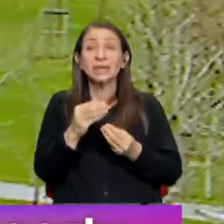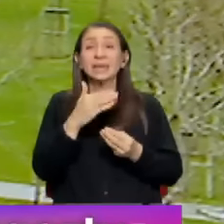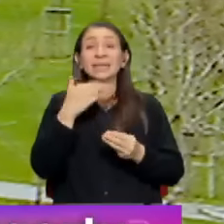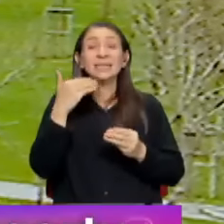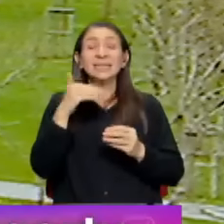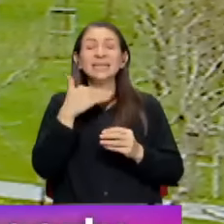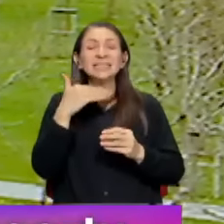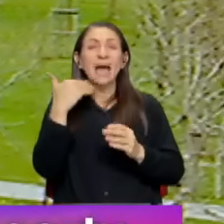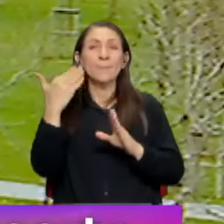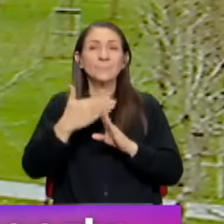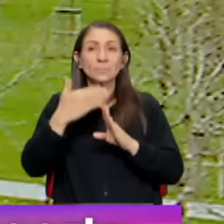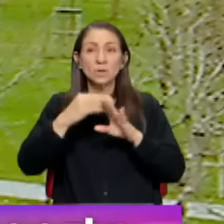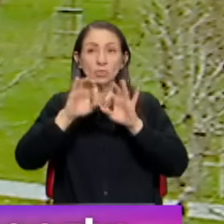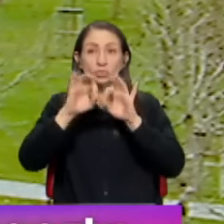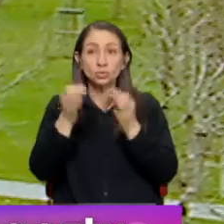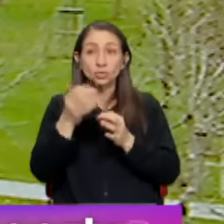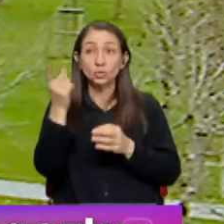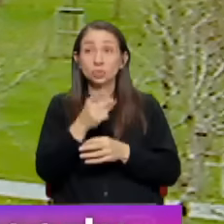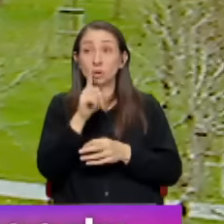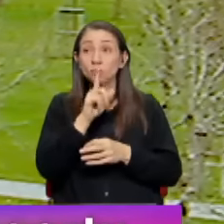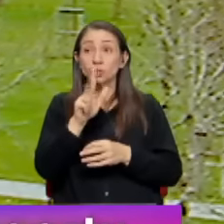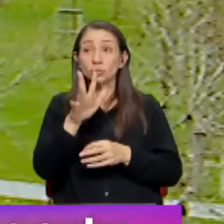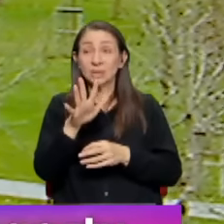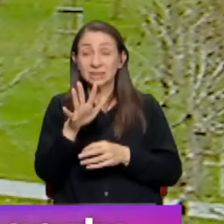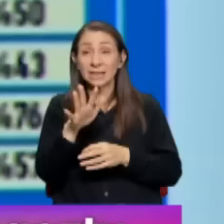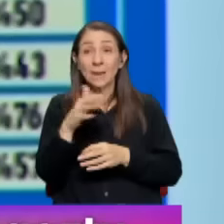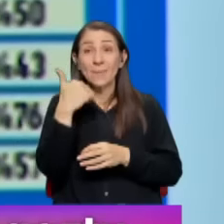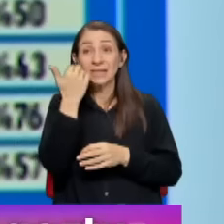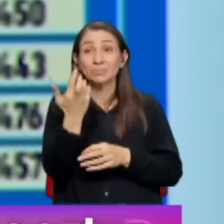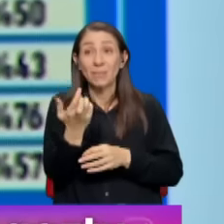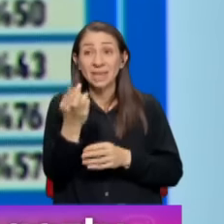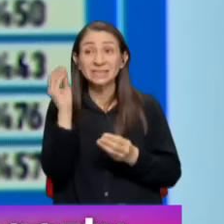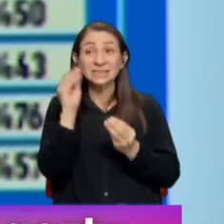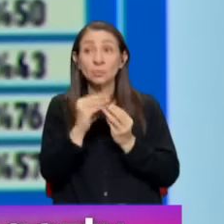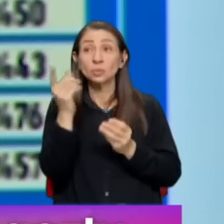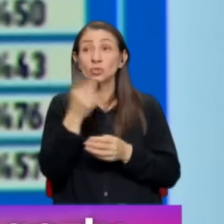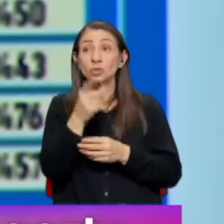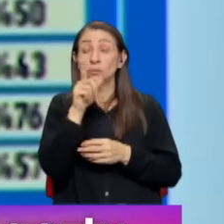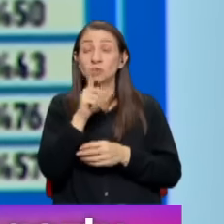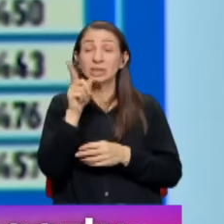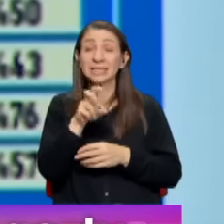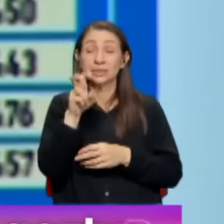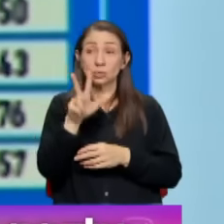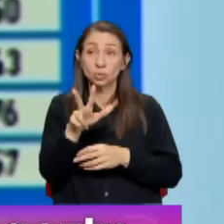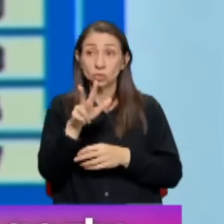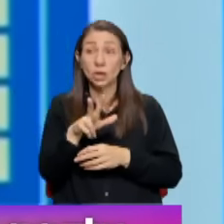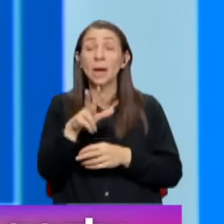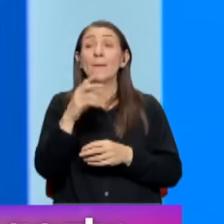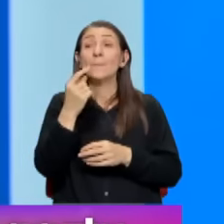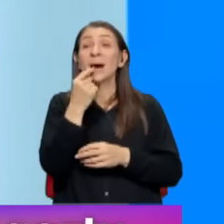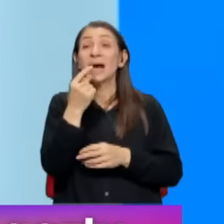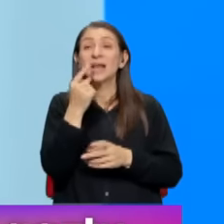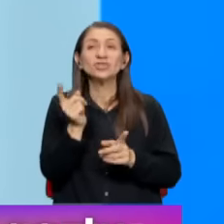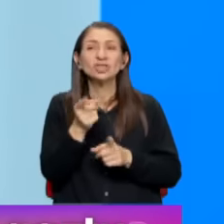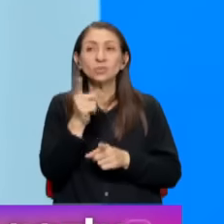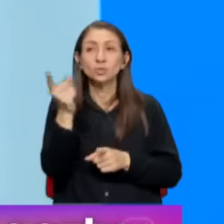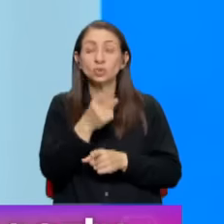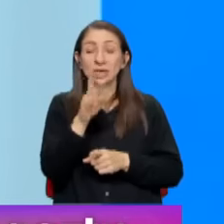kasap sucuğu, oradaki artış %135. Beyaz peynirdeki artış %183. Makarna